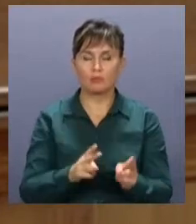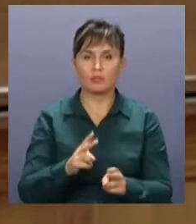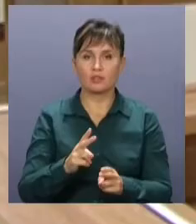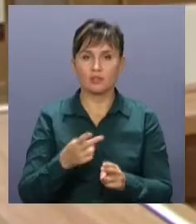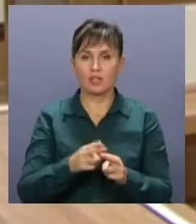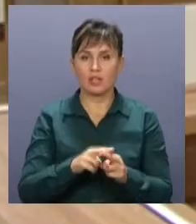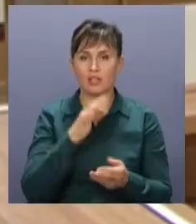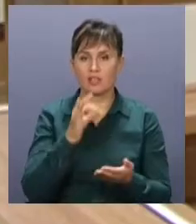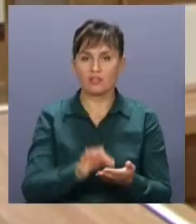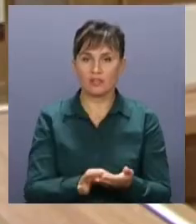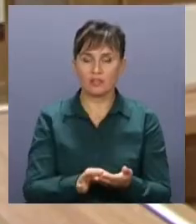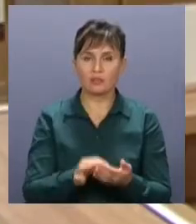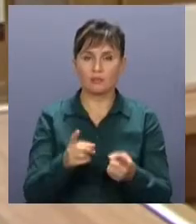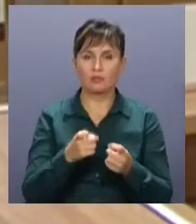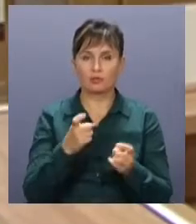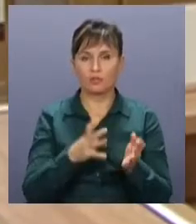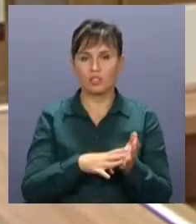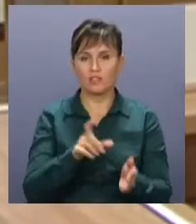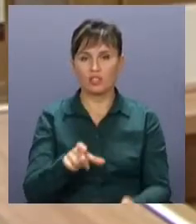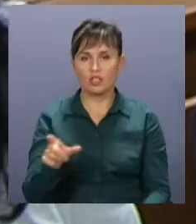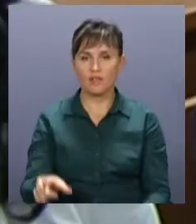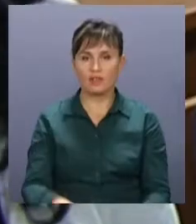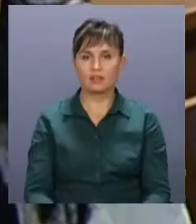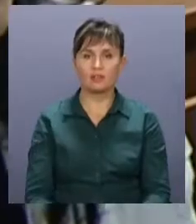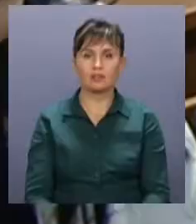дисциплинарной ответственности привлекли 109 человек.